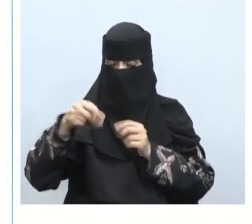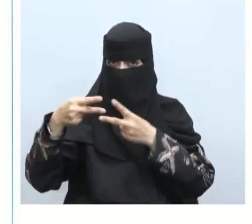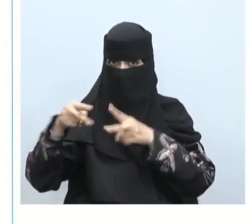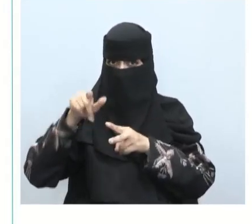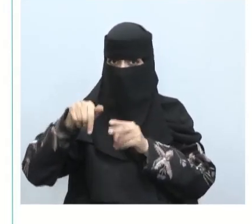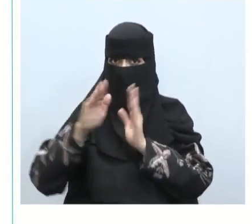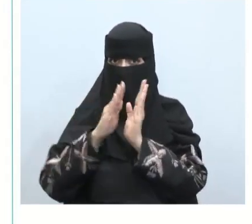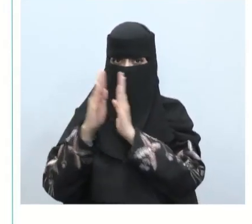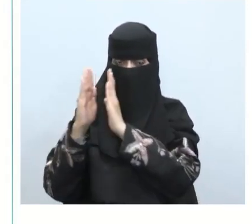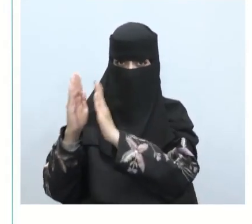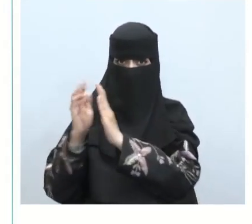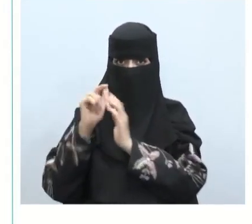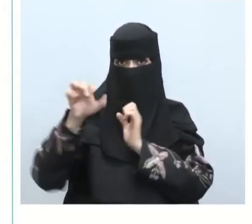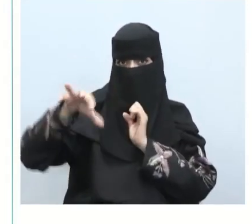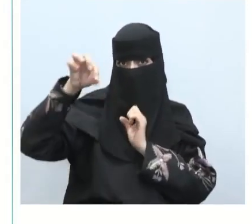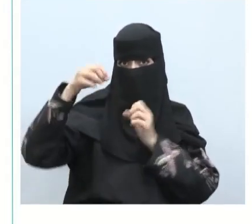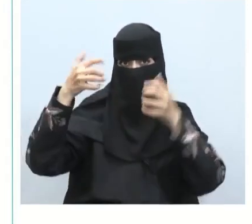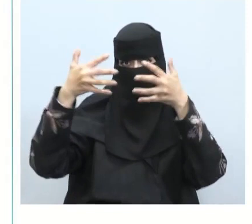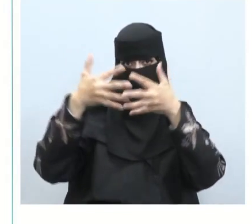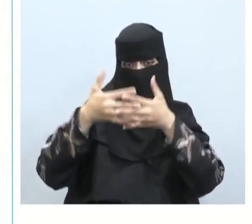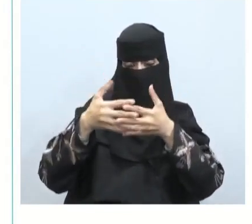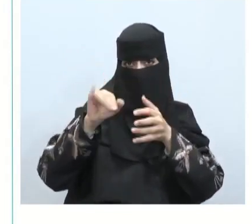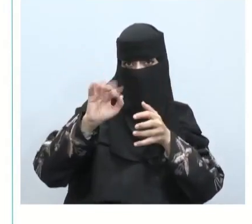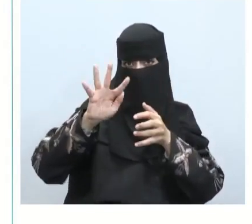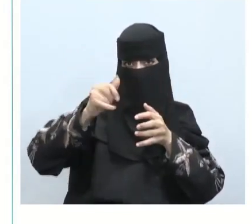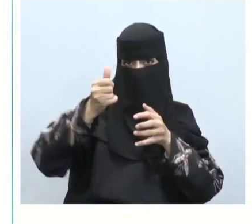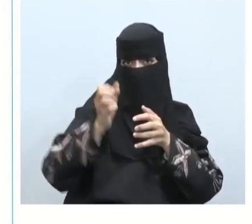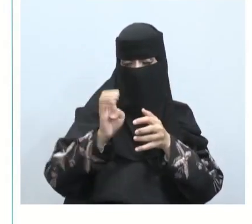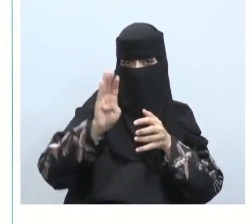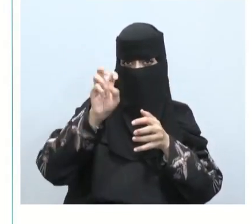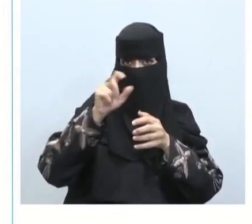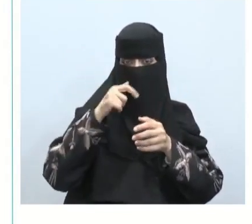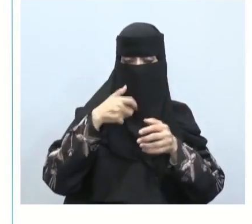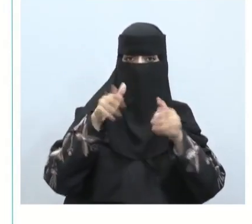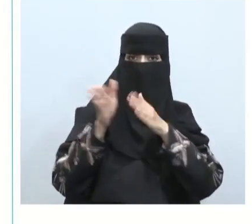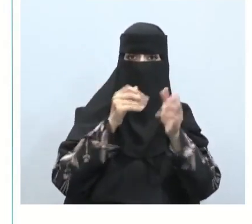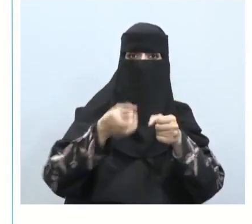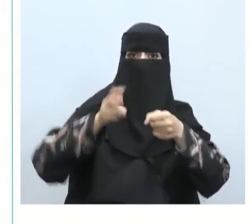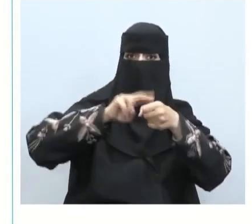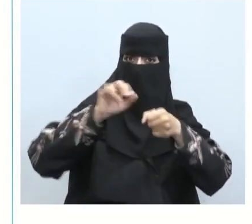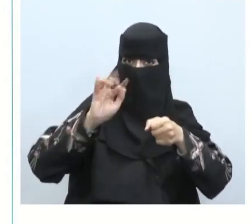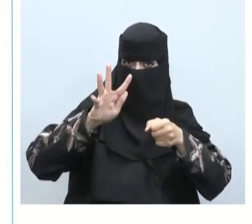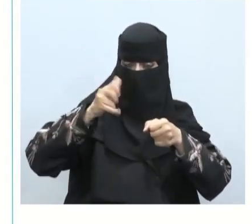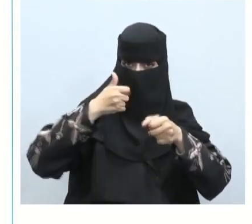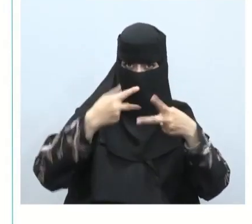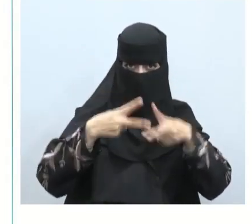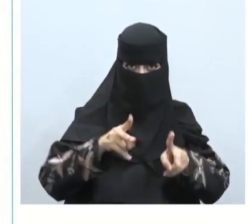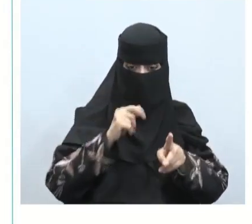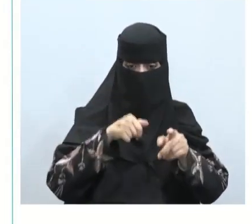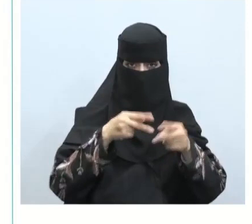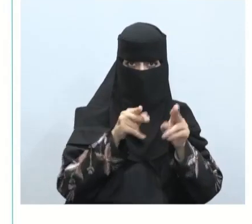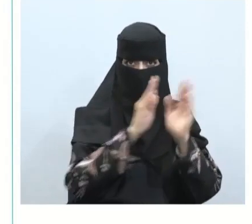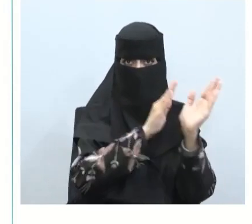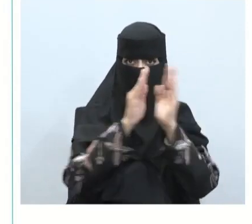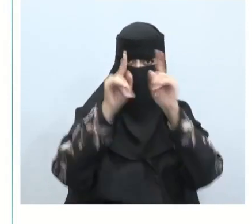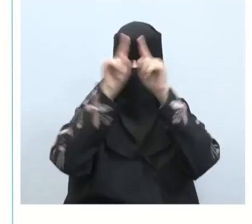على الملف اختر مشاركه ثم مشاركه مره اخرى لفتح نافذه المشاركه